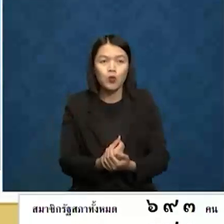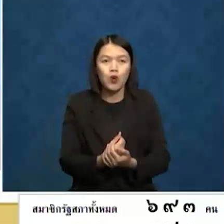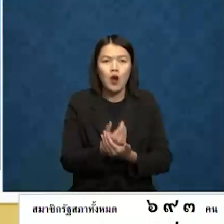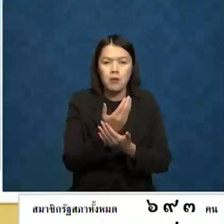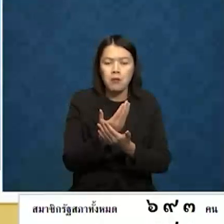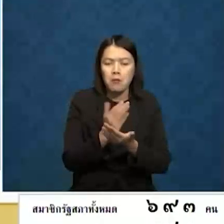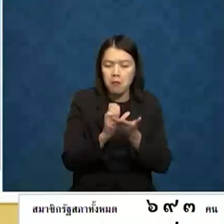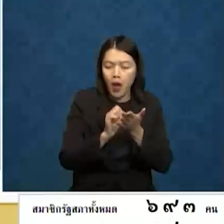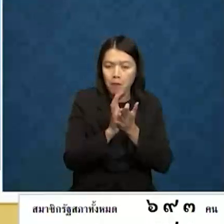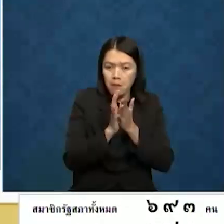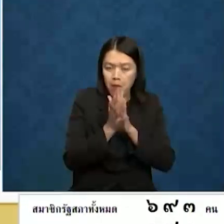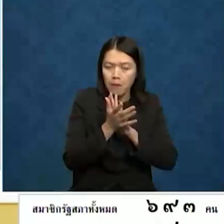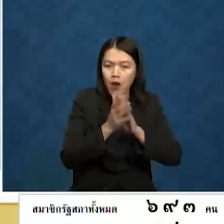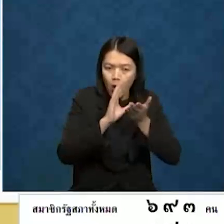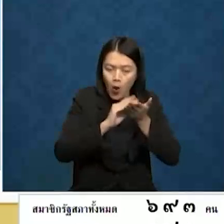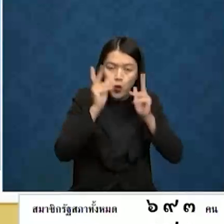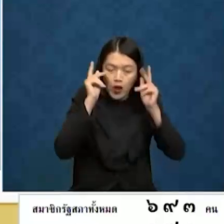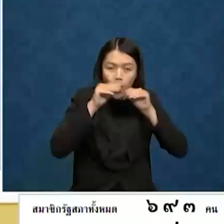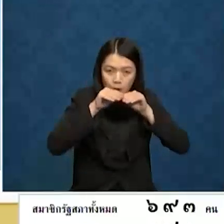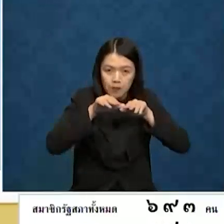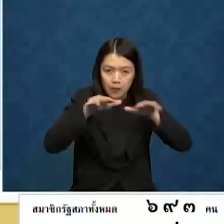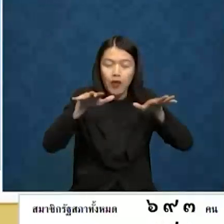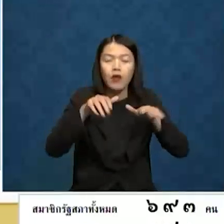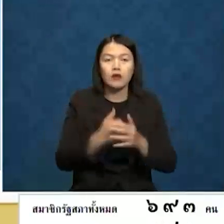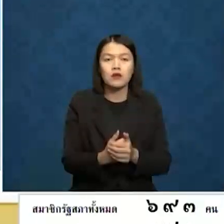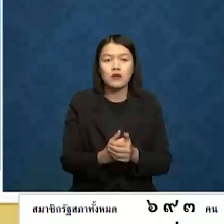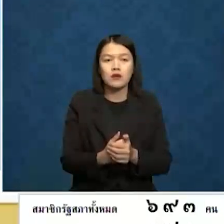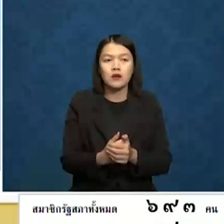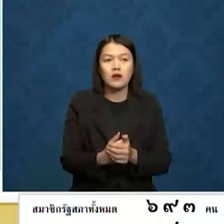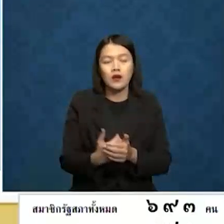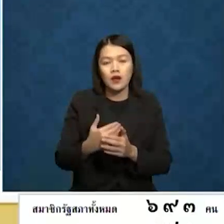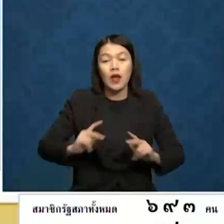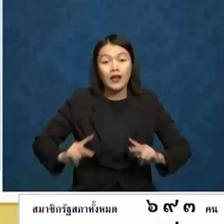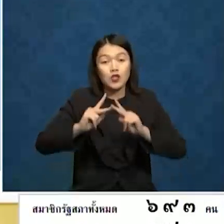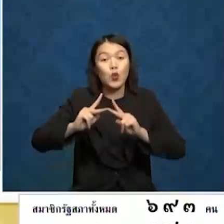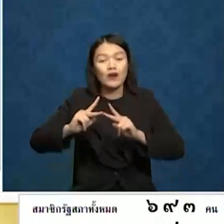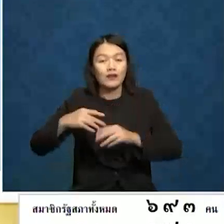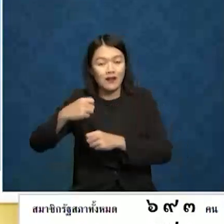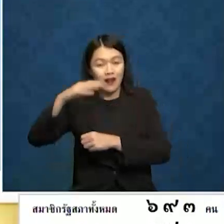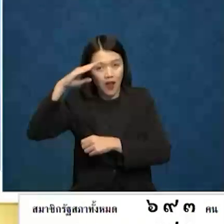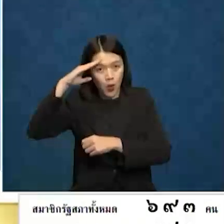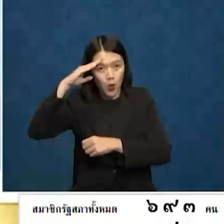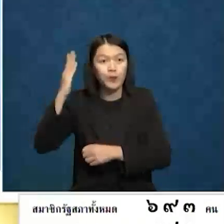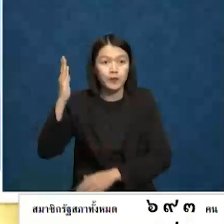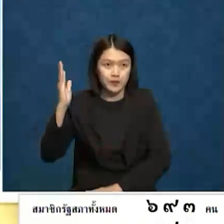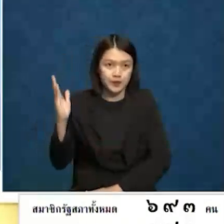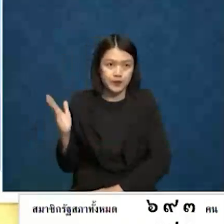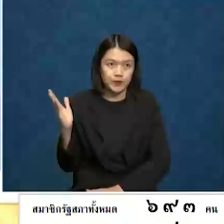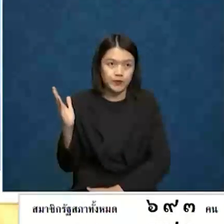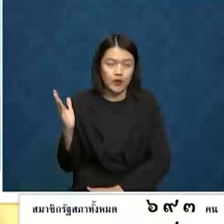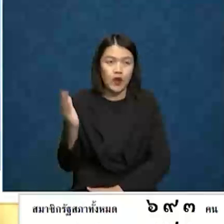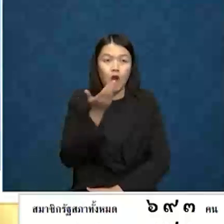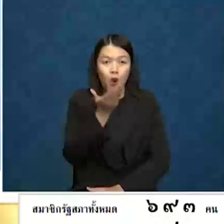การปฏิรูปแล้วการเปิดเผยข้อมูลข่าวสารนะครับขออนุญาตไปที่หน้ากระทรวงกลาโหมเลยนะครับหน้าของกระทรวงกลาโหมที่ผม